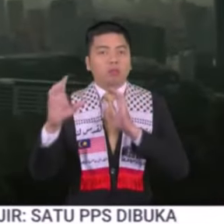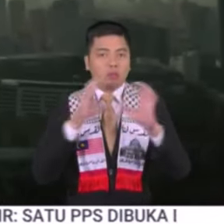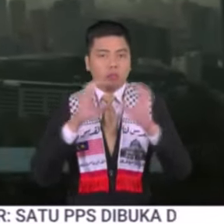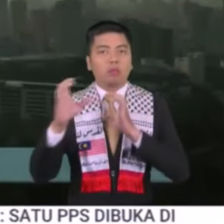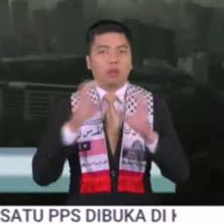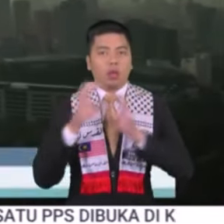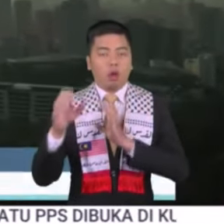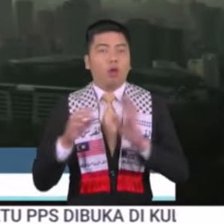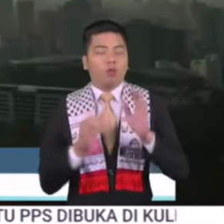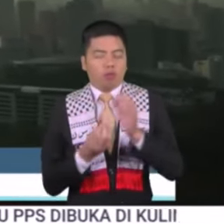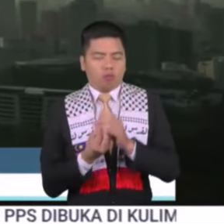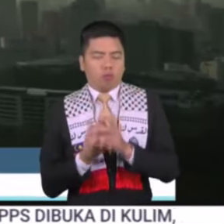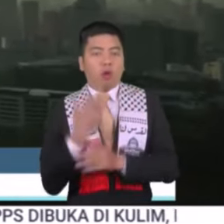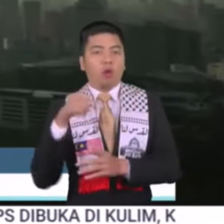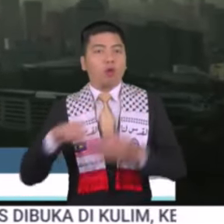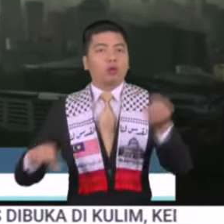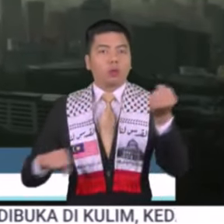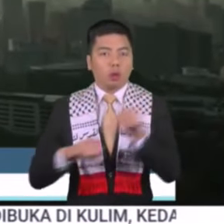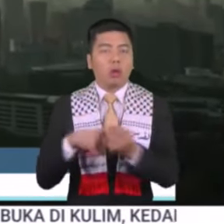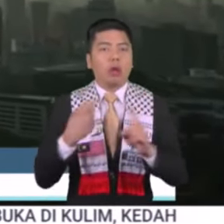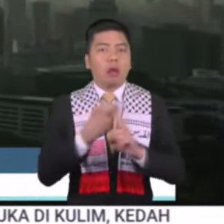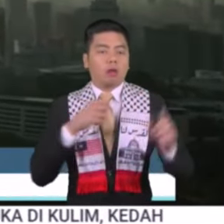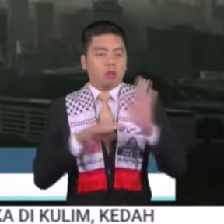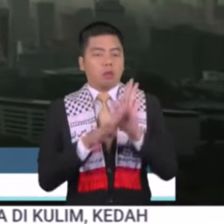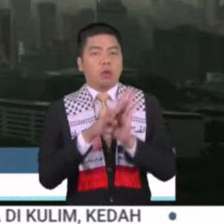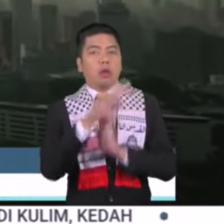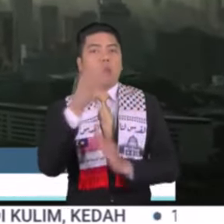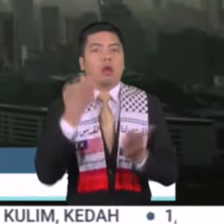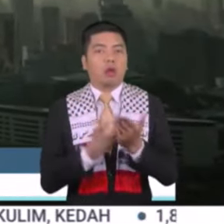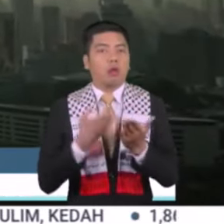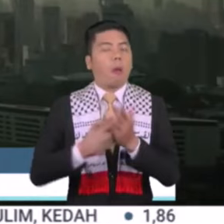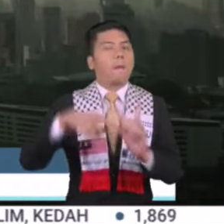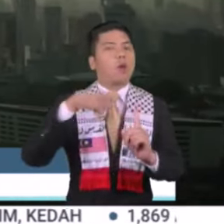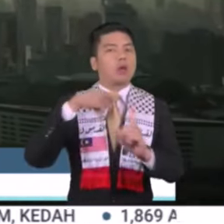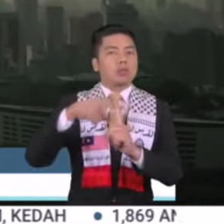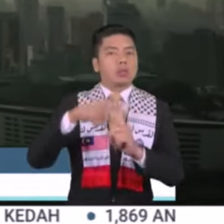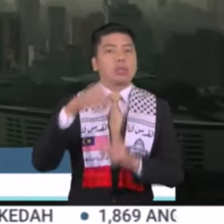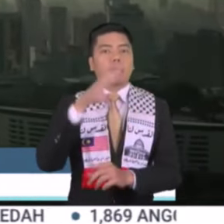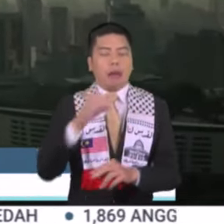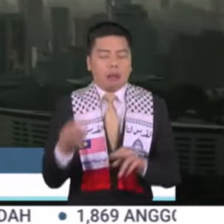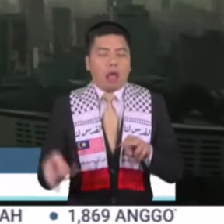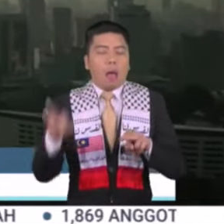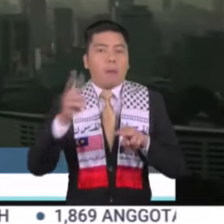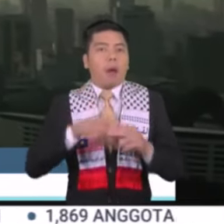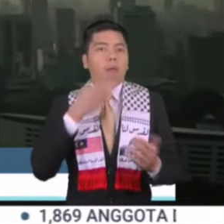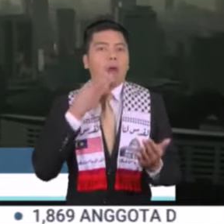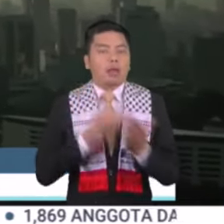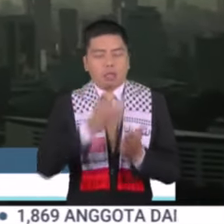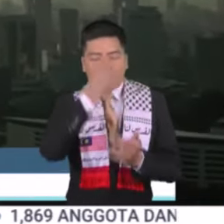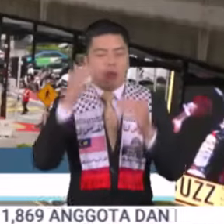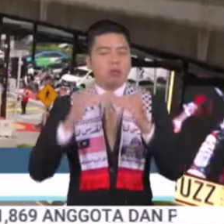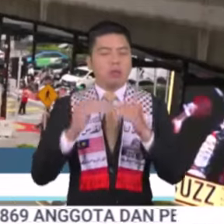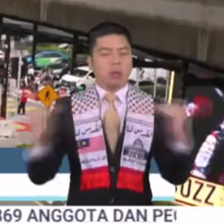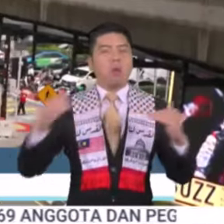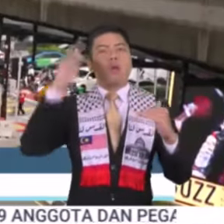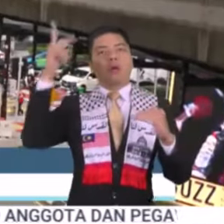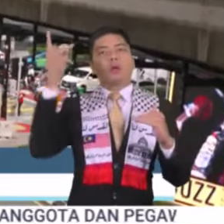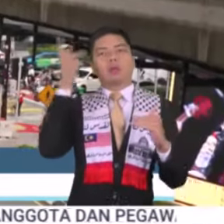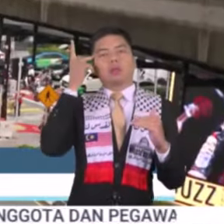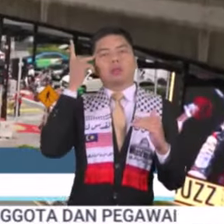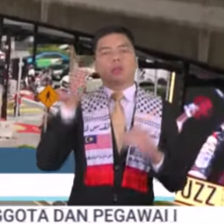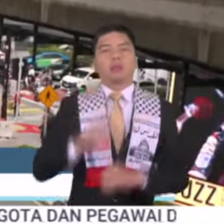Yusof, pertumbuhan itu disokong oleh pembangunan ekonomi yang positif ditambah dengan kestabilan